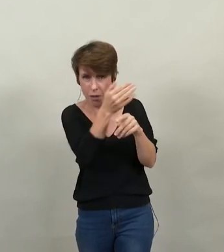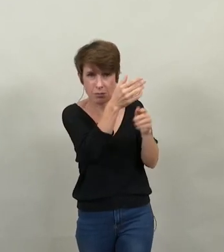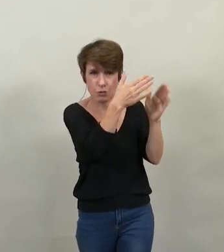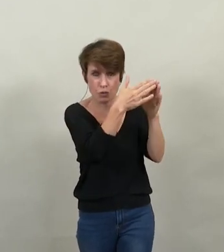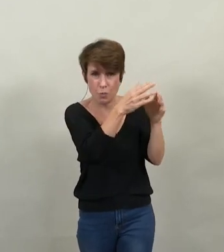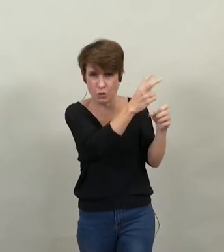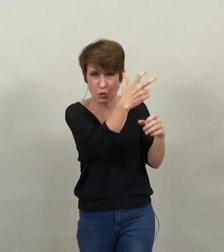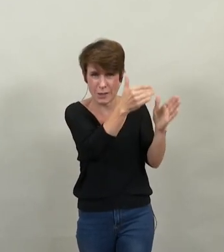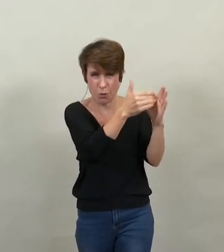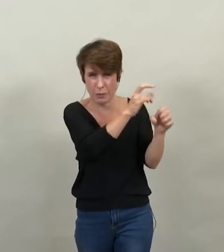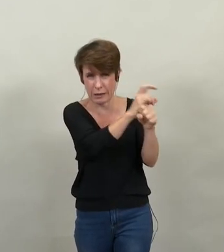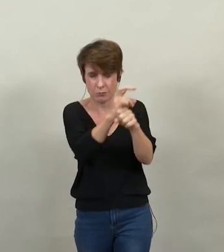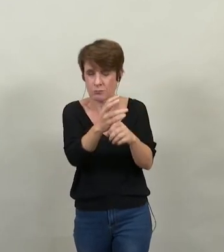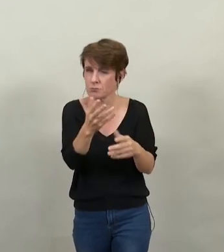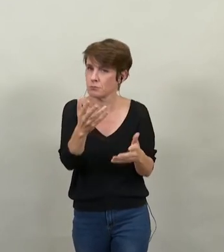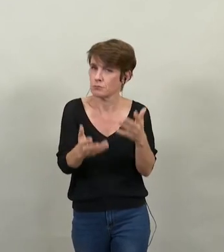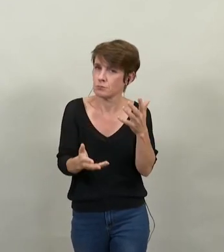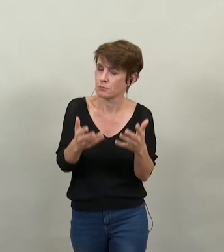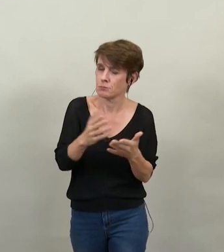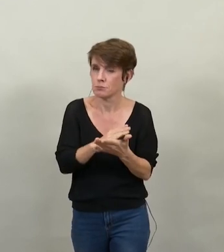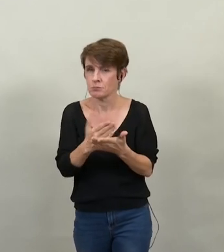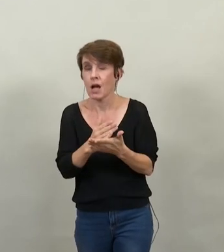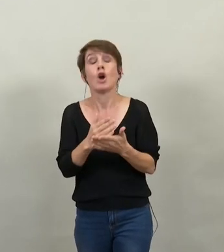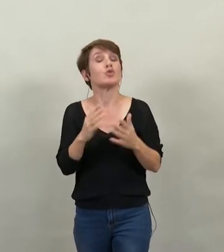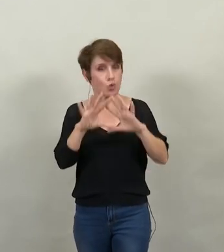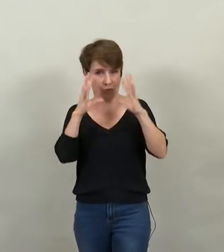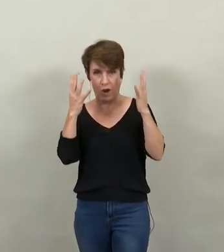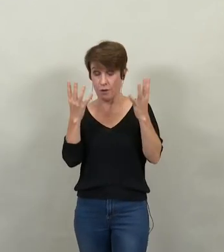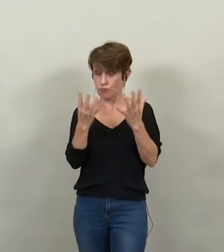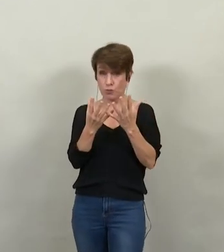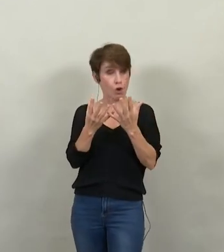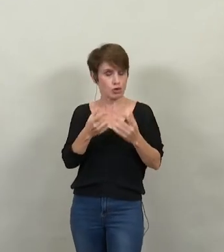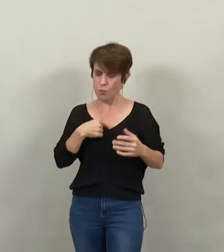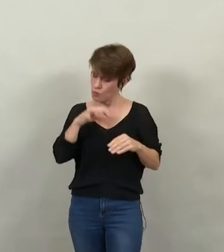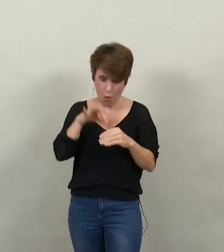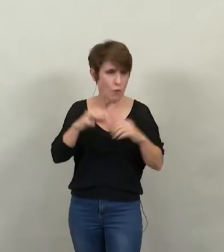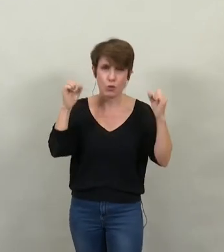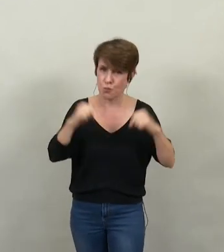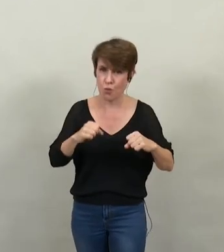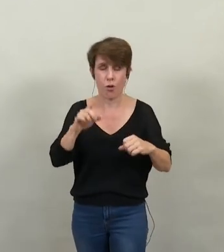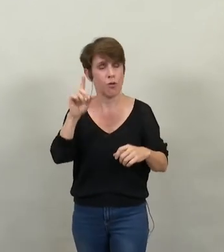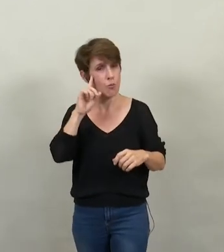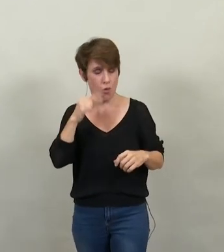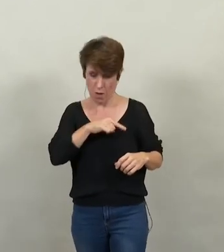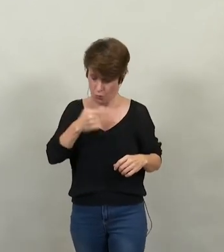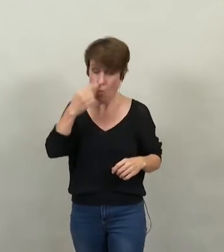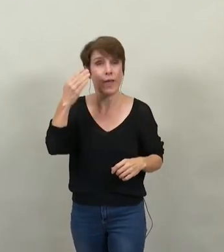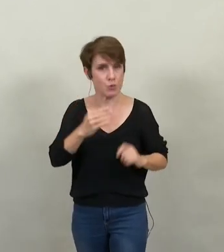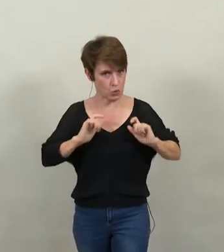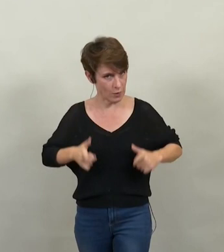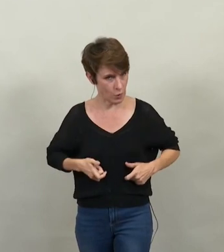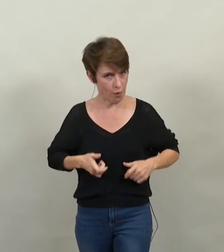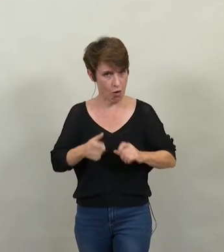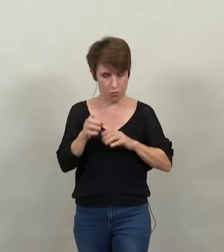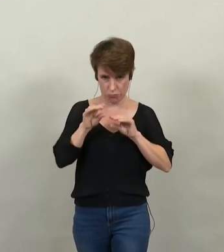réserve qu'on avait on sera donc on votera pour parce que franchement moi je pense que on en a besoin ça peut être aussi une réponse à